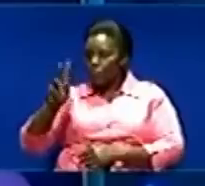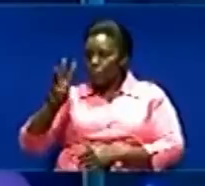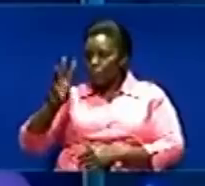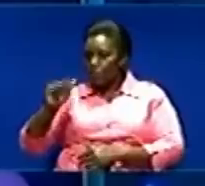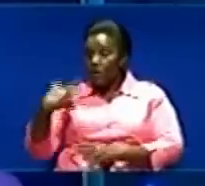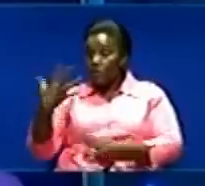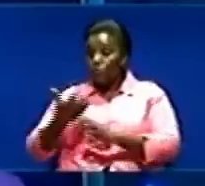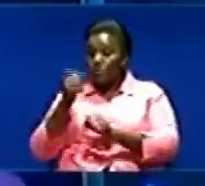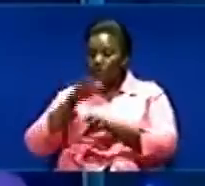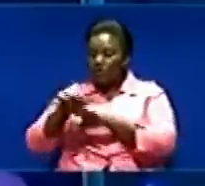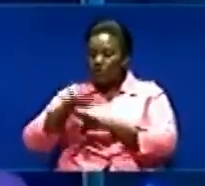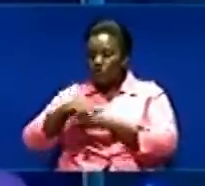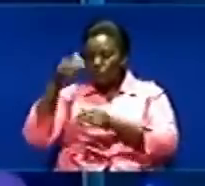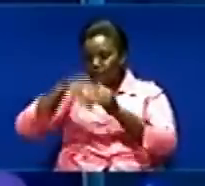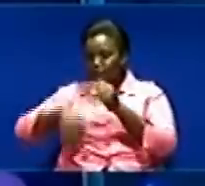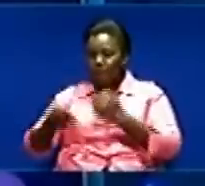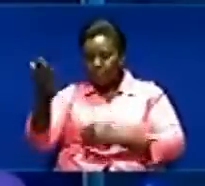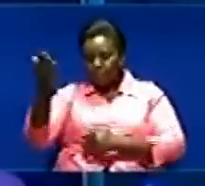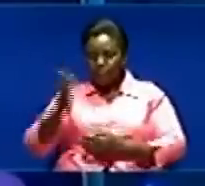kwake Emmanuel Samuel.